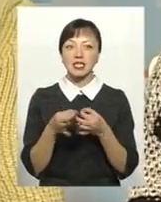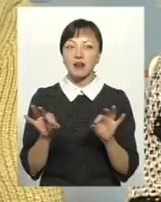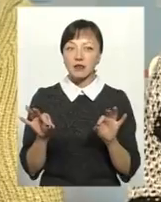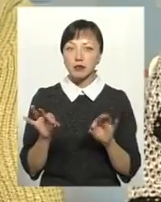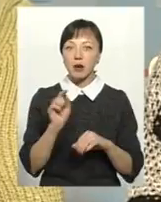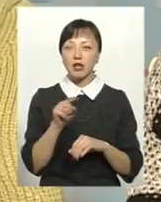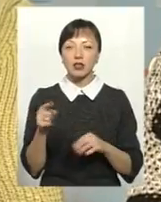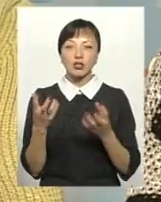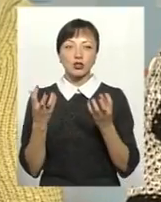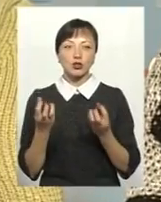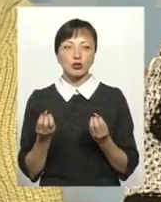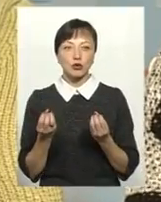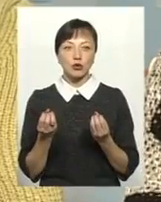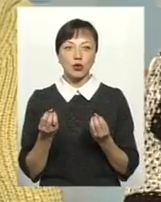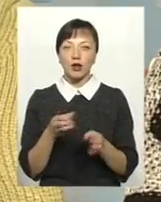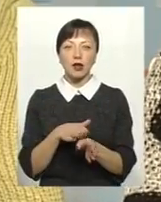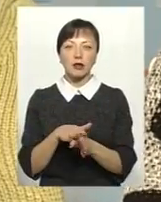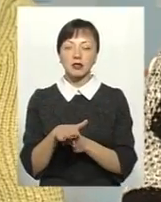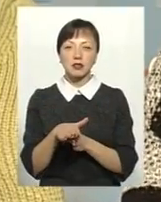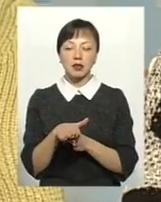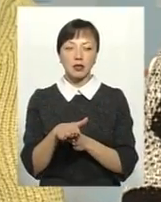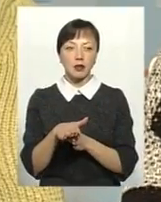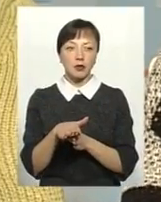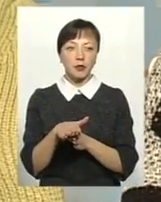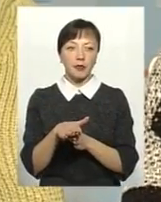и они еще не достигли той,